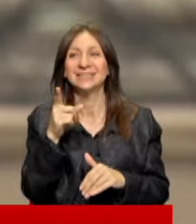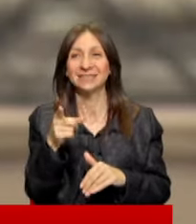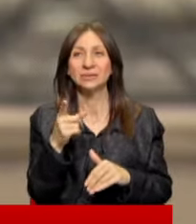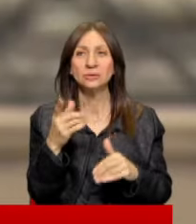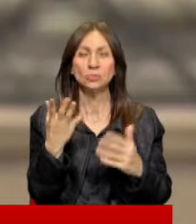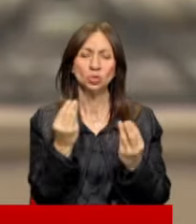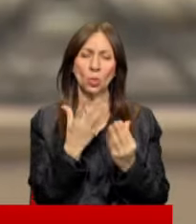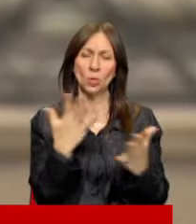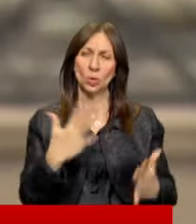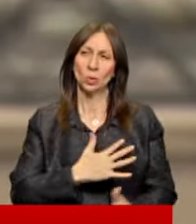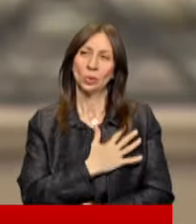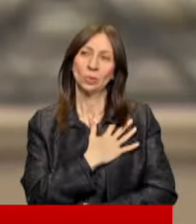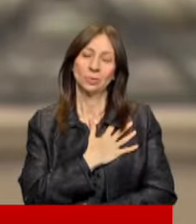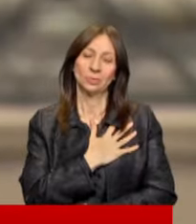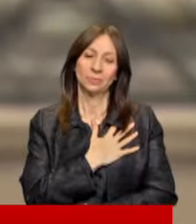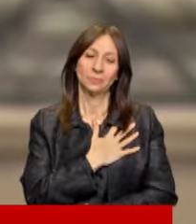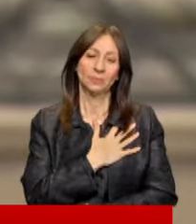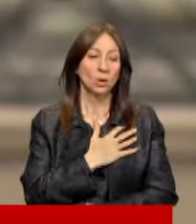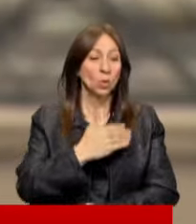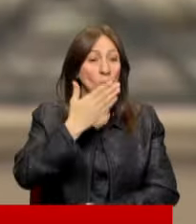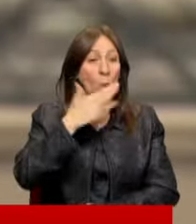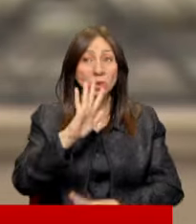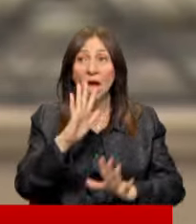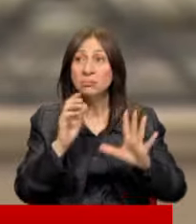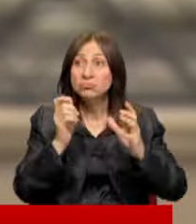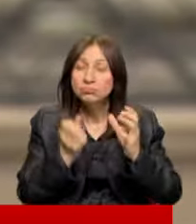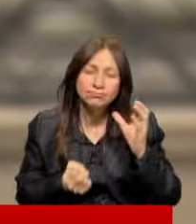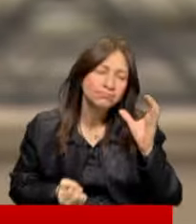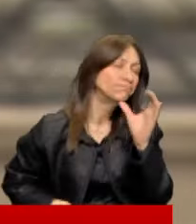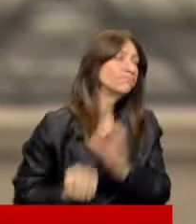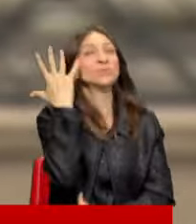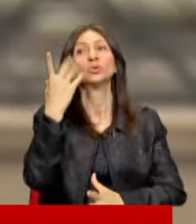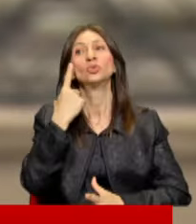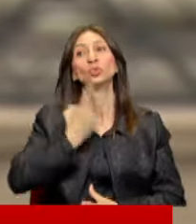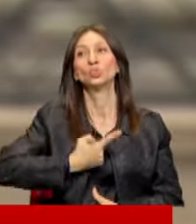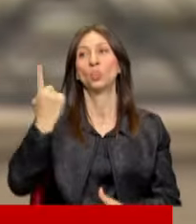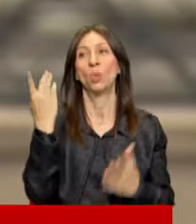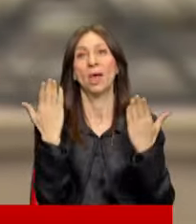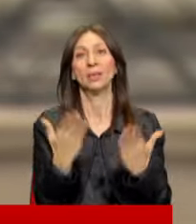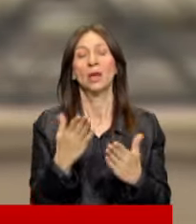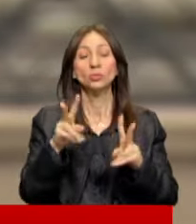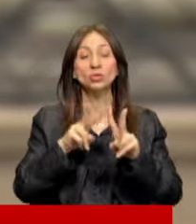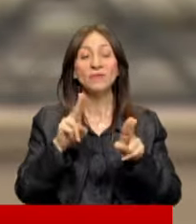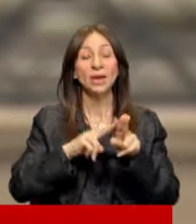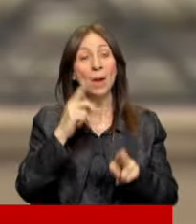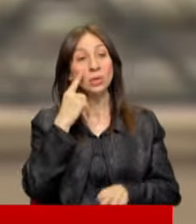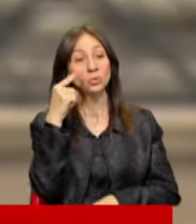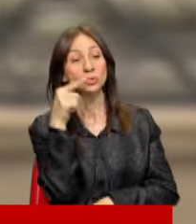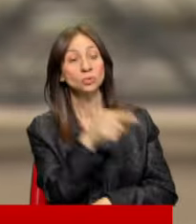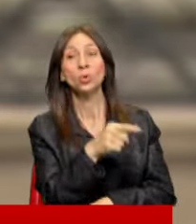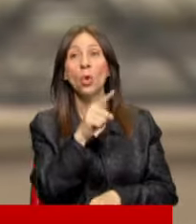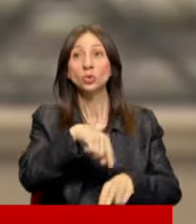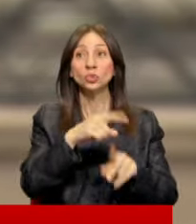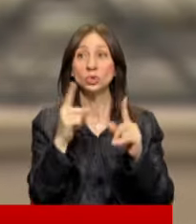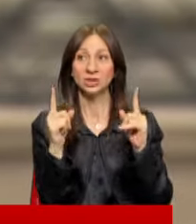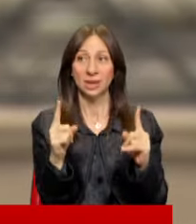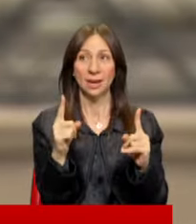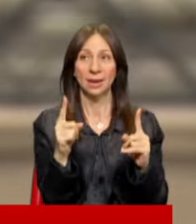tabii çok büyük bir gurur. Yoktan var edilmiş bir cumhuriyetten söz ediyoruz. Yani Mustafa Kemal o